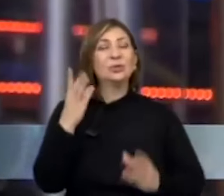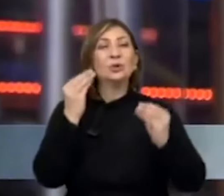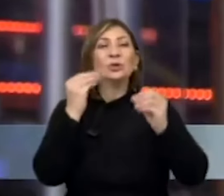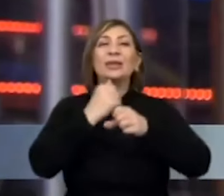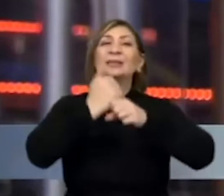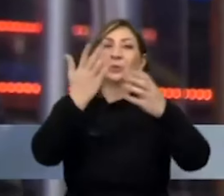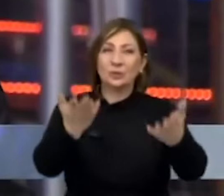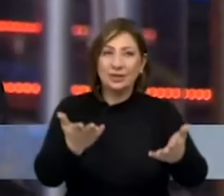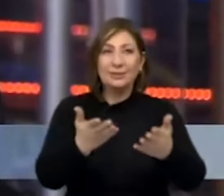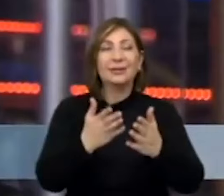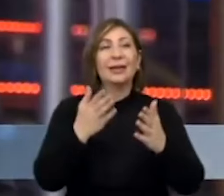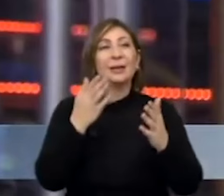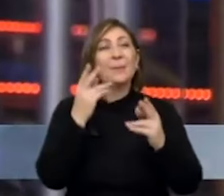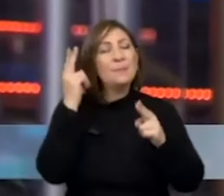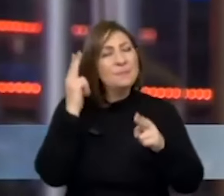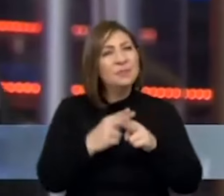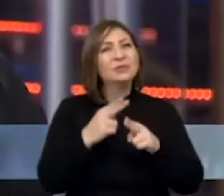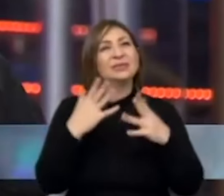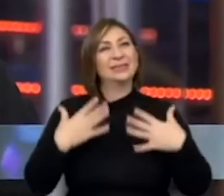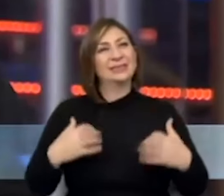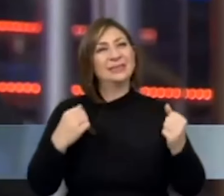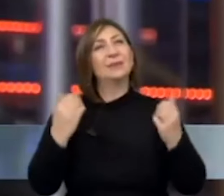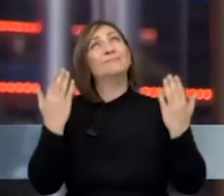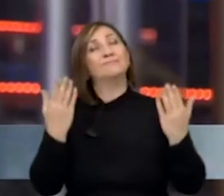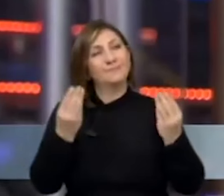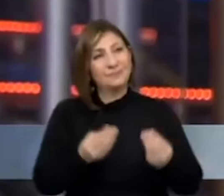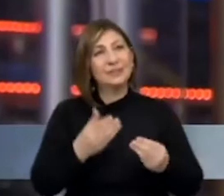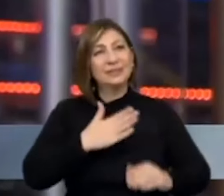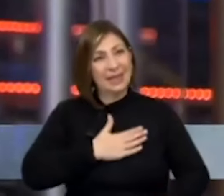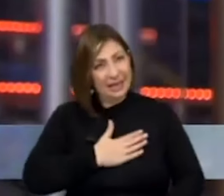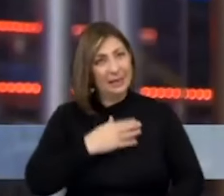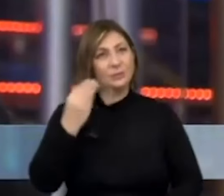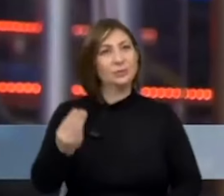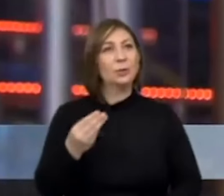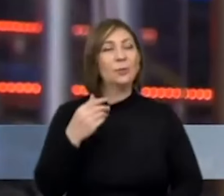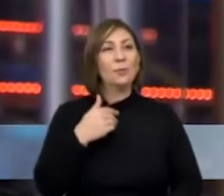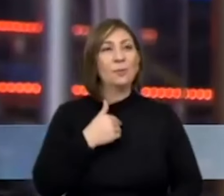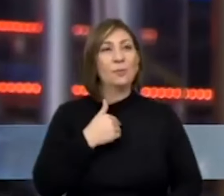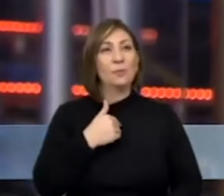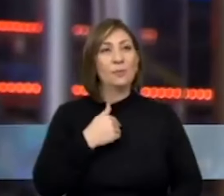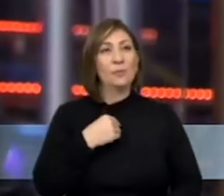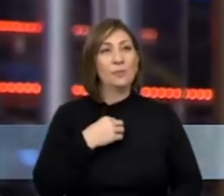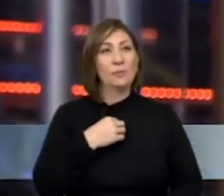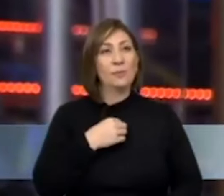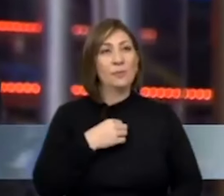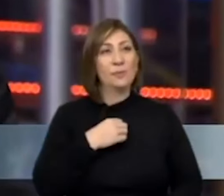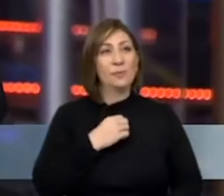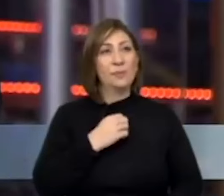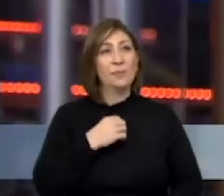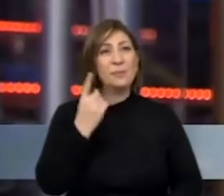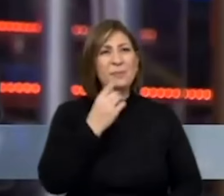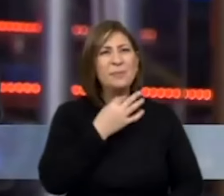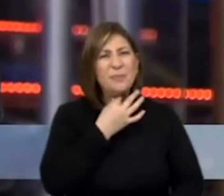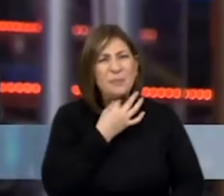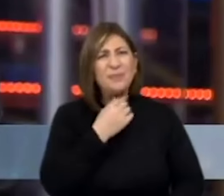çok geçmiş olsun diyorum. Bir an önce sağlığa kavuşur diyorum. Saygılarımı sunuyorum. Benim zaten... Bir şey davet edebilir